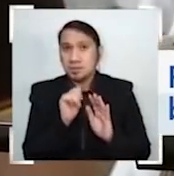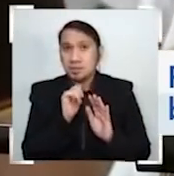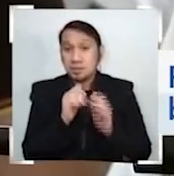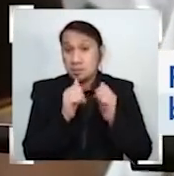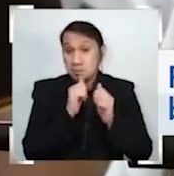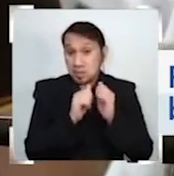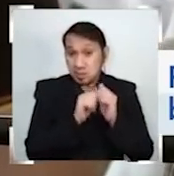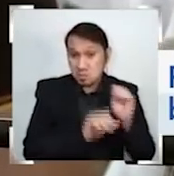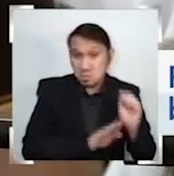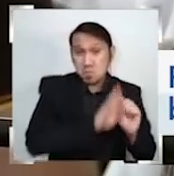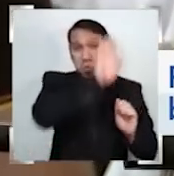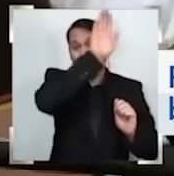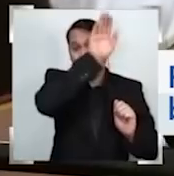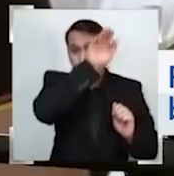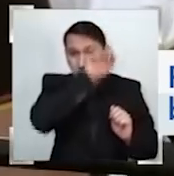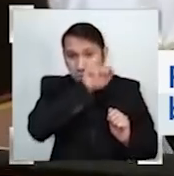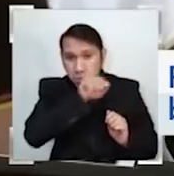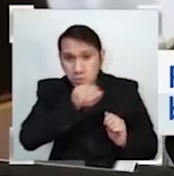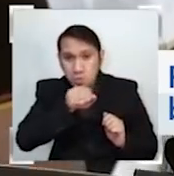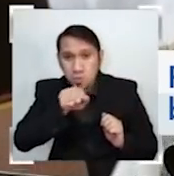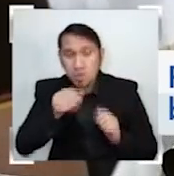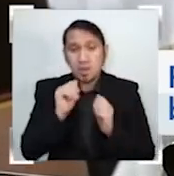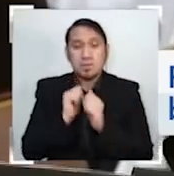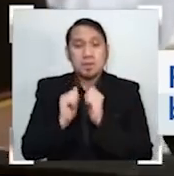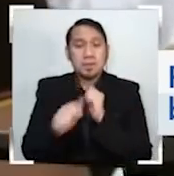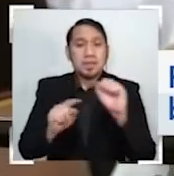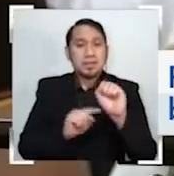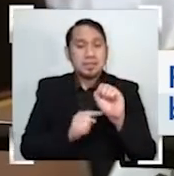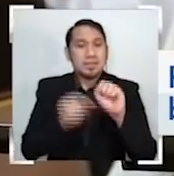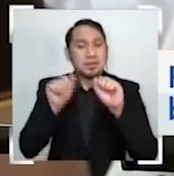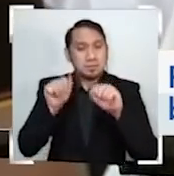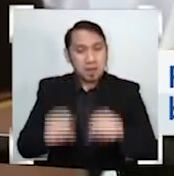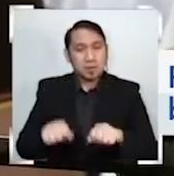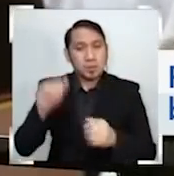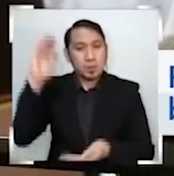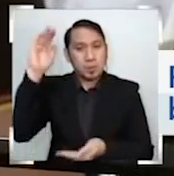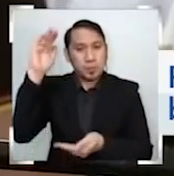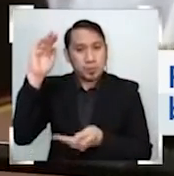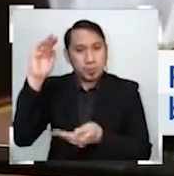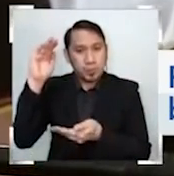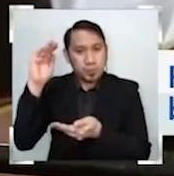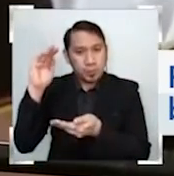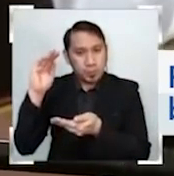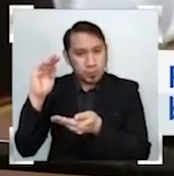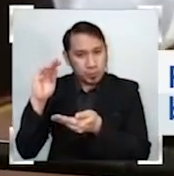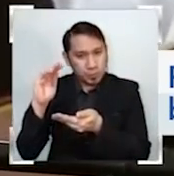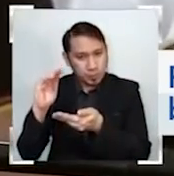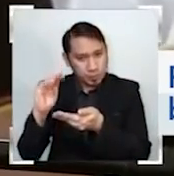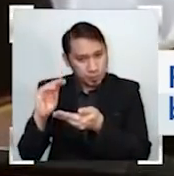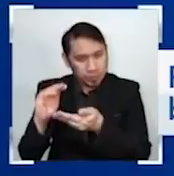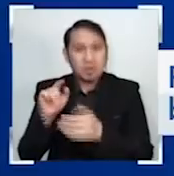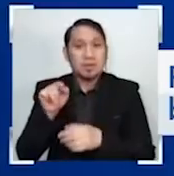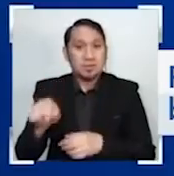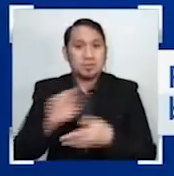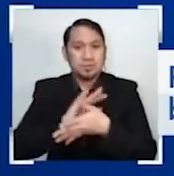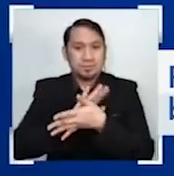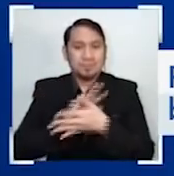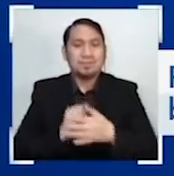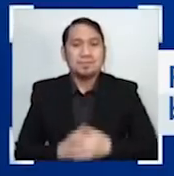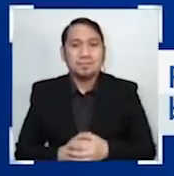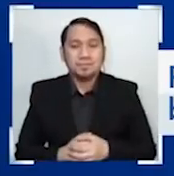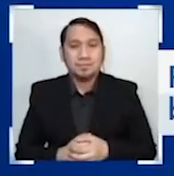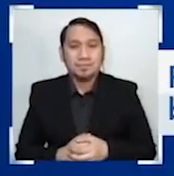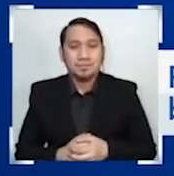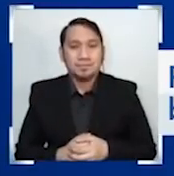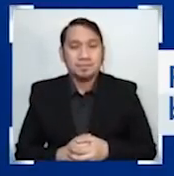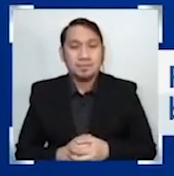but signaling the start of a possible downward trend or the reversal of the current trend. Pero huwag